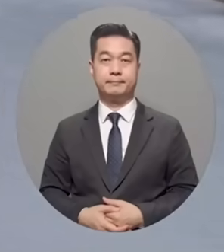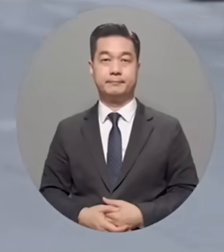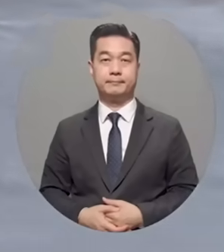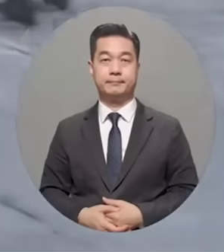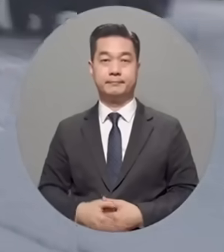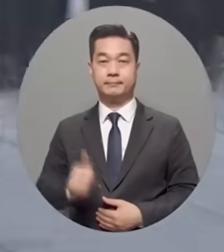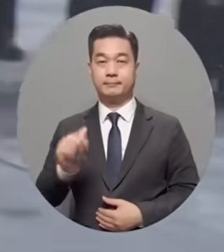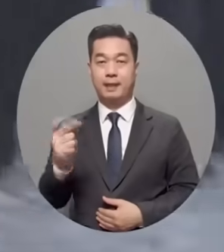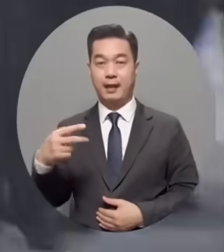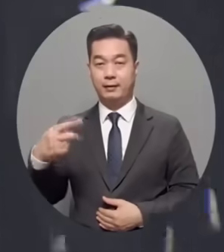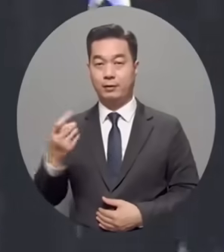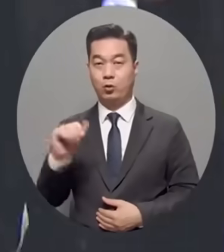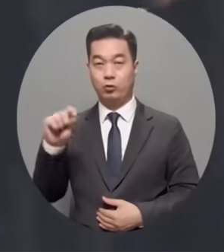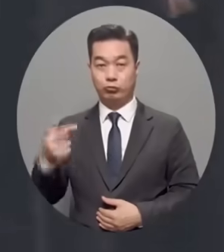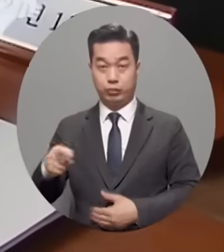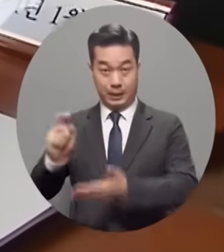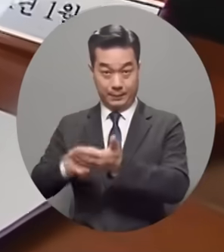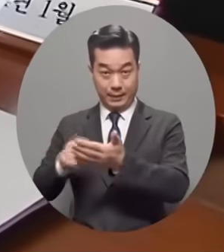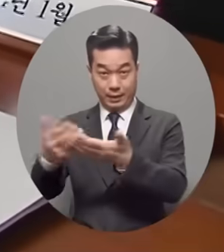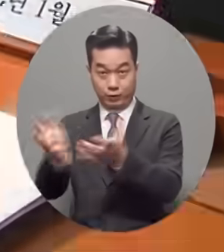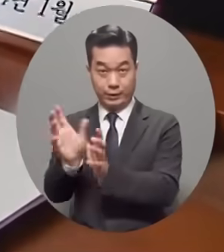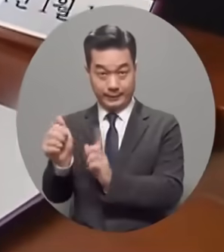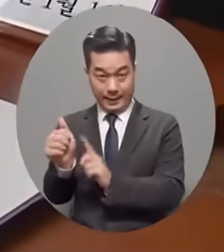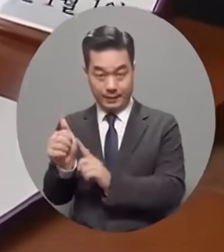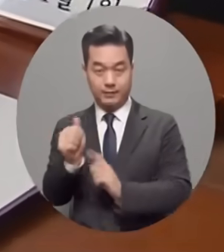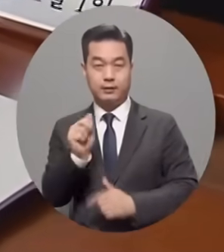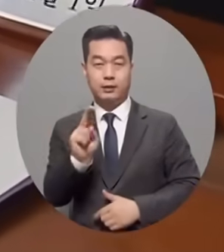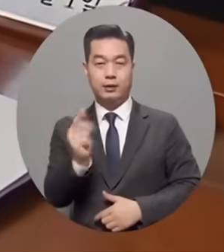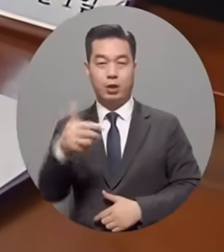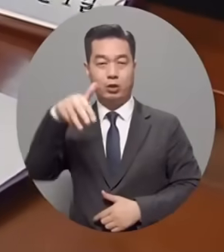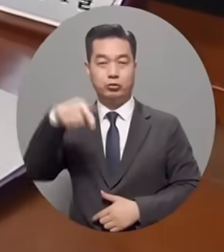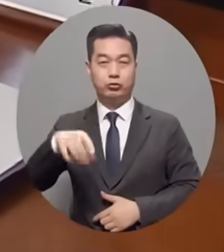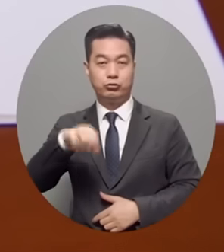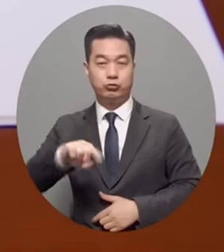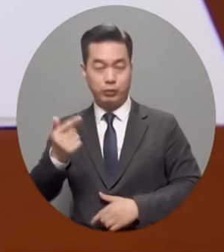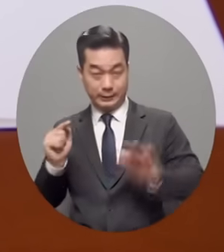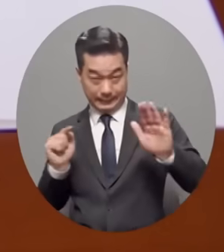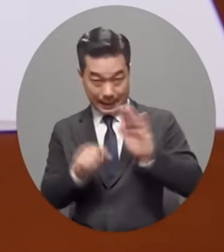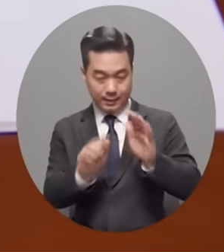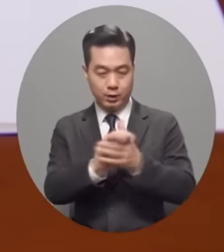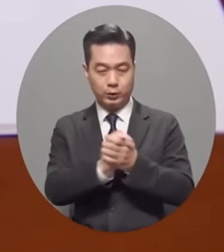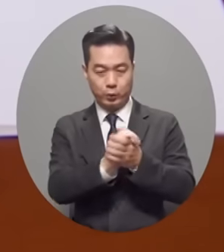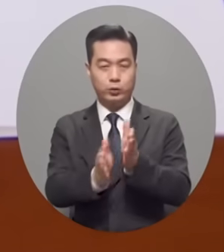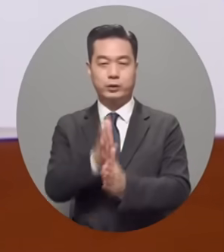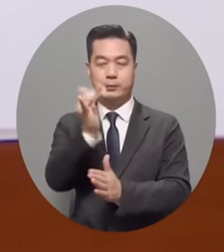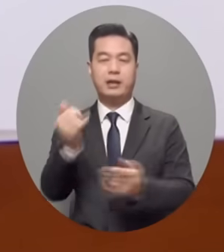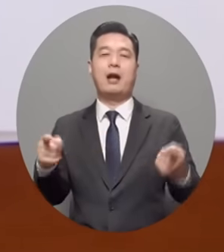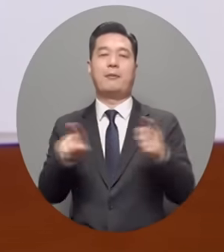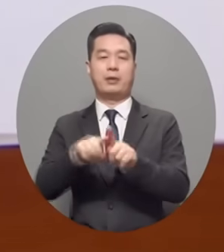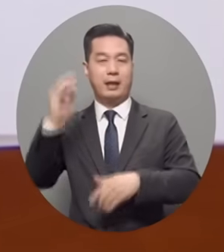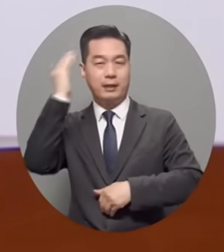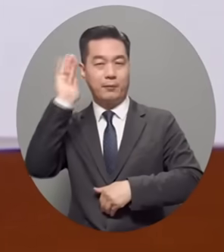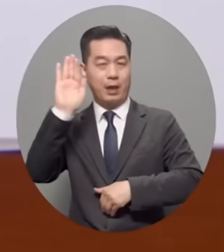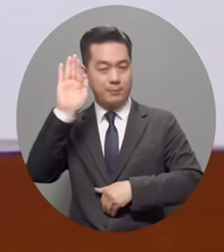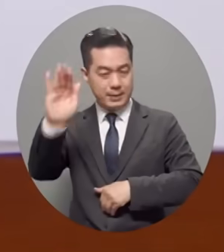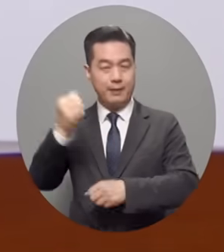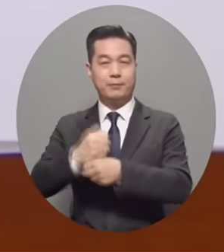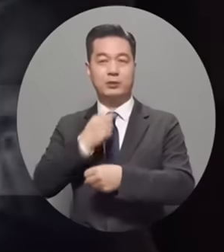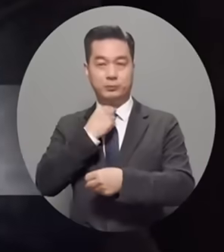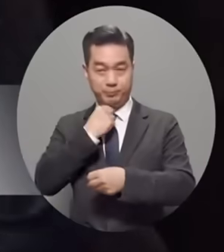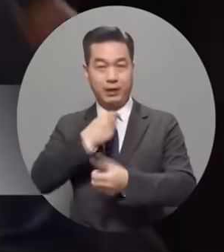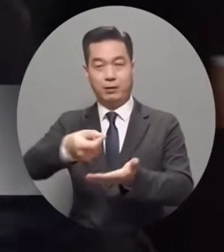한동훈 비대위원장은 현충원 방명록에 동료 시민들과 함께 대한민국의 미래를 만들어가겠다고